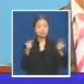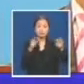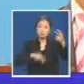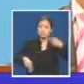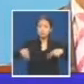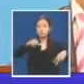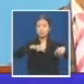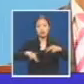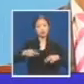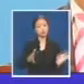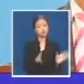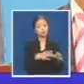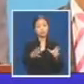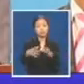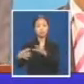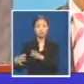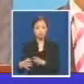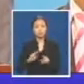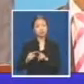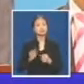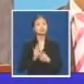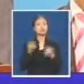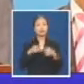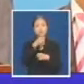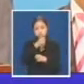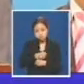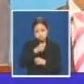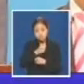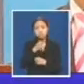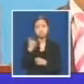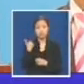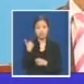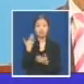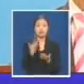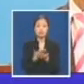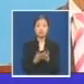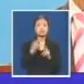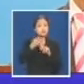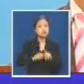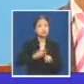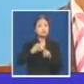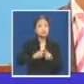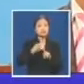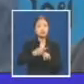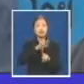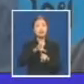พี่น้องอีกหลายกลุ่มเช่นผู้สูงอายุที่จัดให้มีเบี้ยยังชีพครบถ้วนทุกค